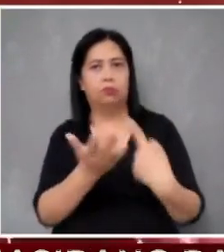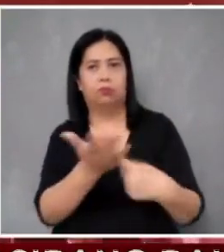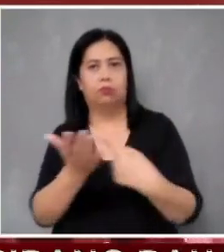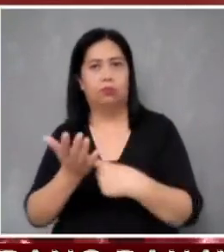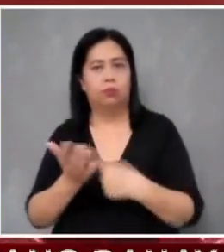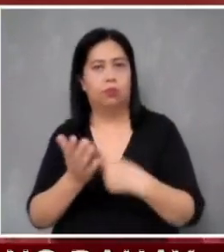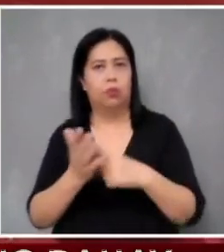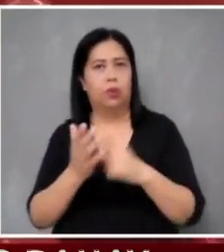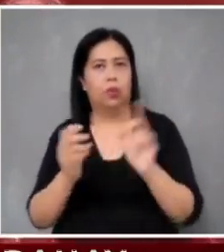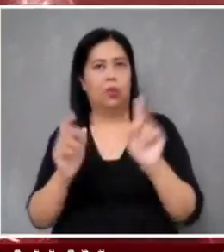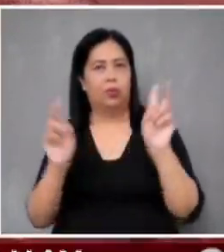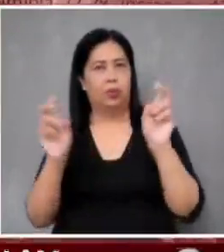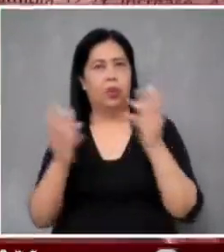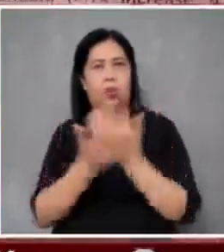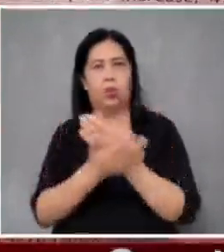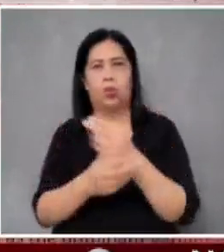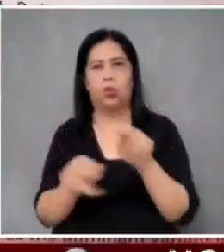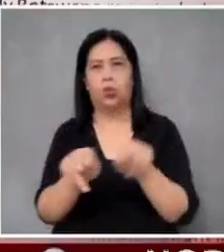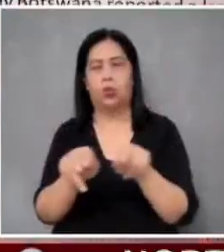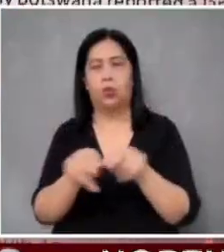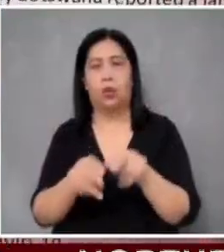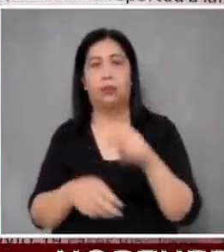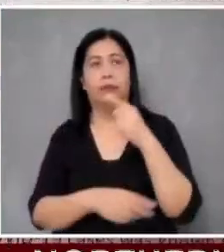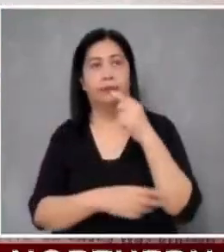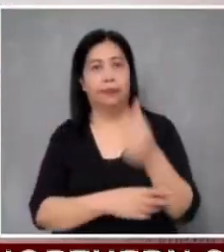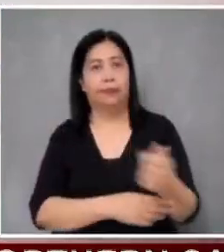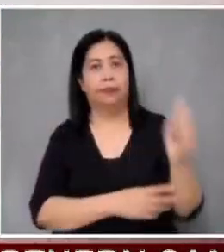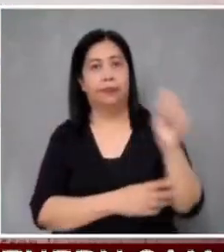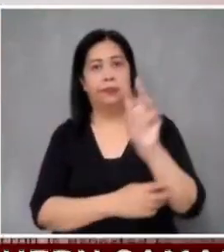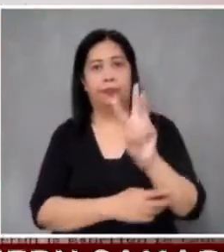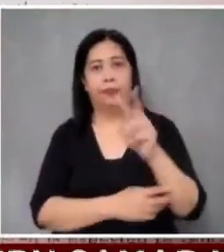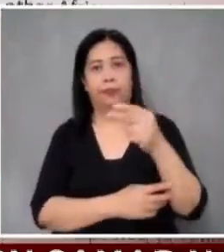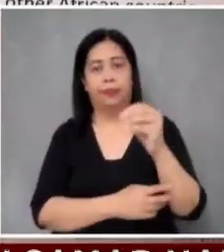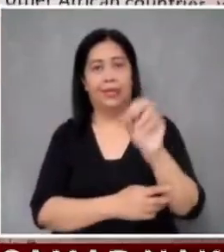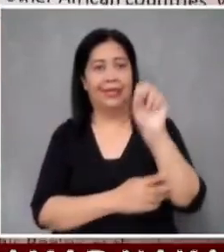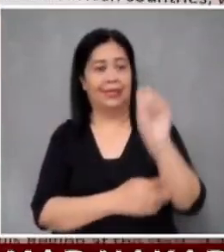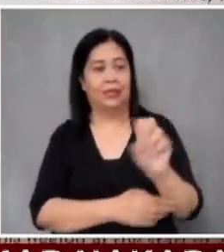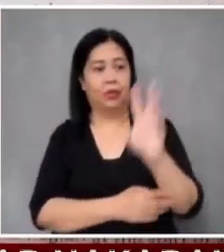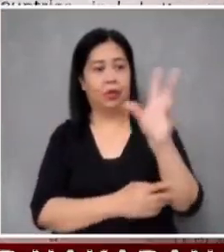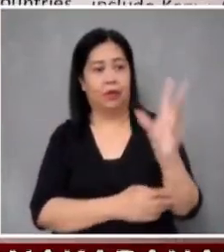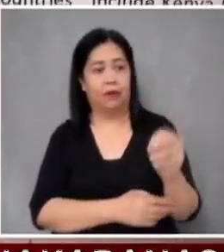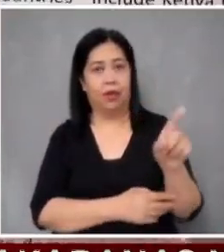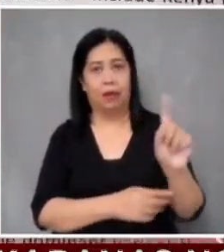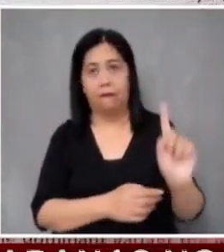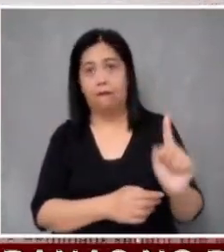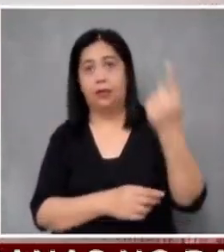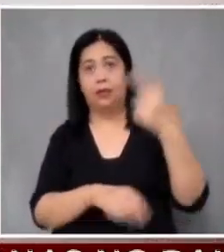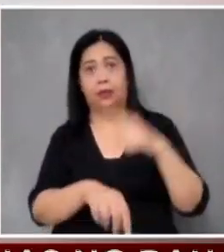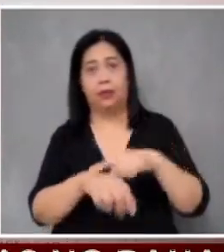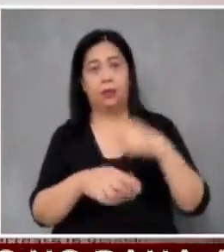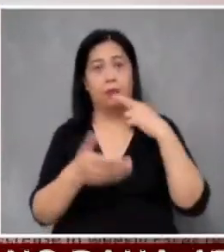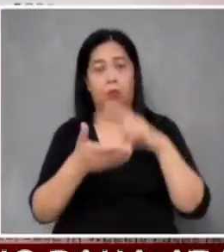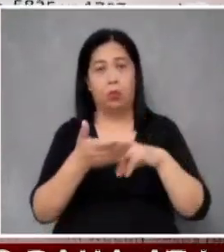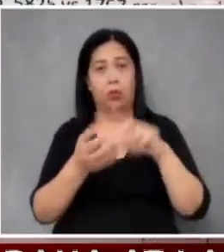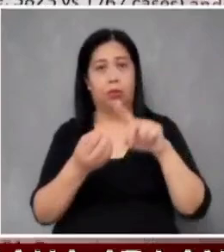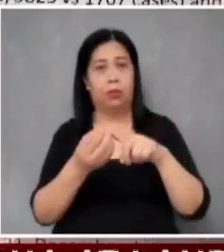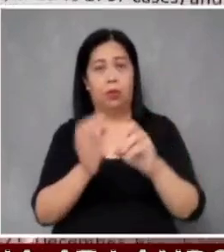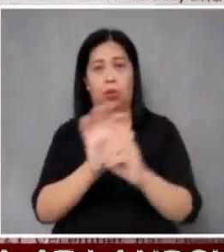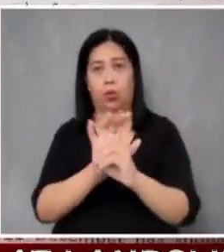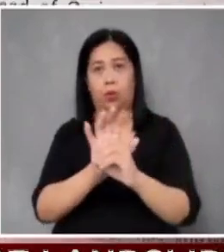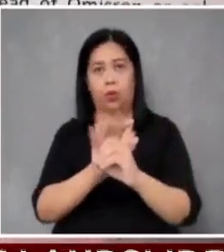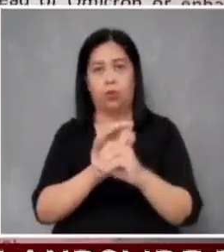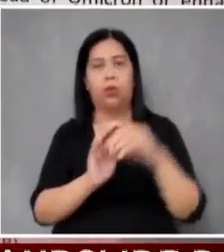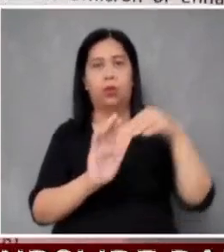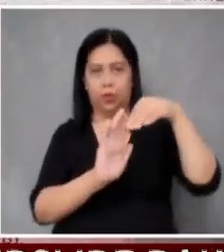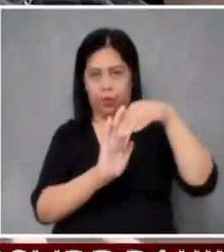normal. Ayon sa World Health Organization, sa South Africa kung saan unang na-i-report ang Omicron variant, pababa na ang kaso